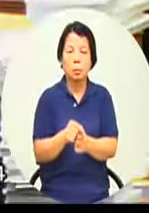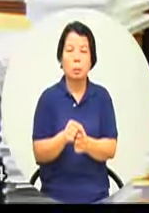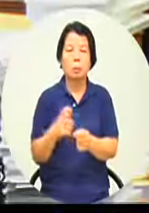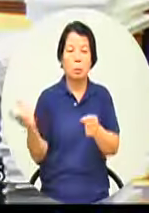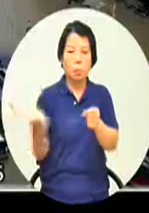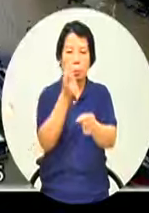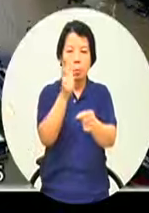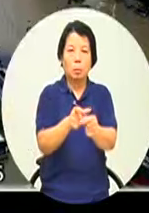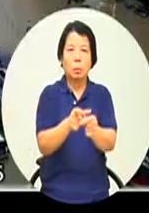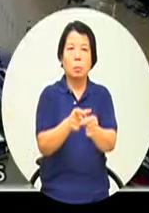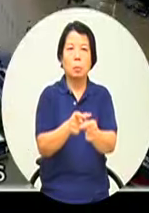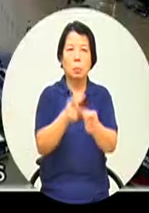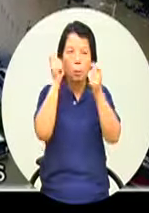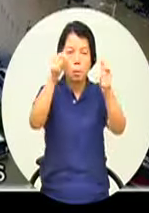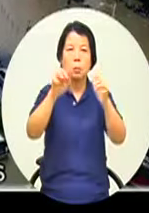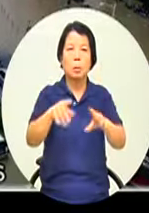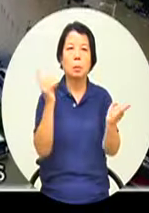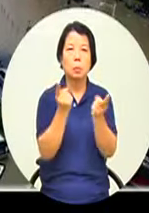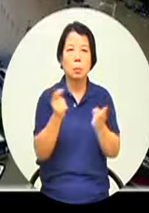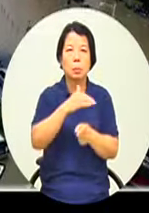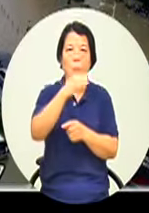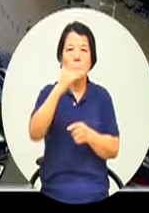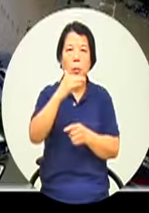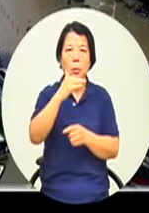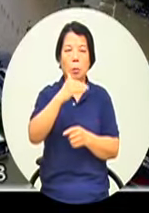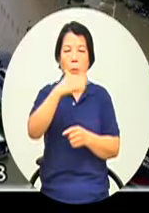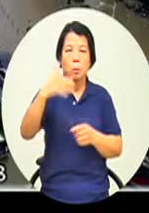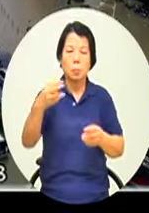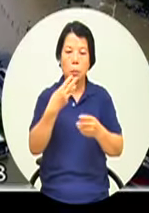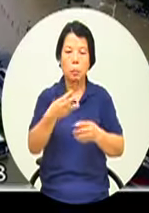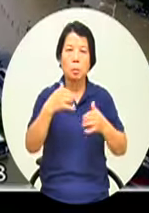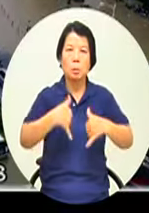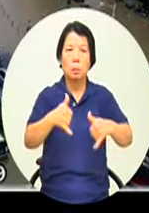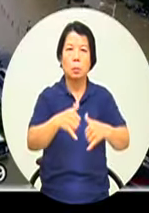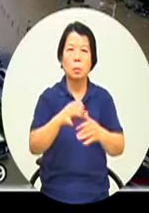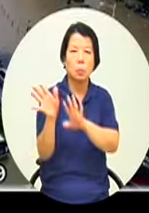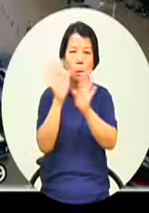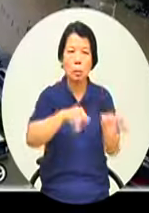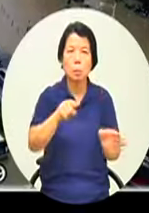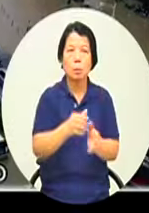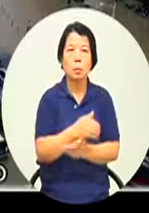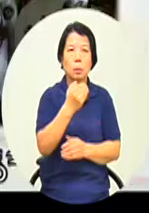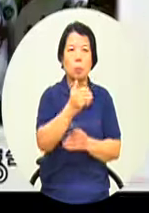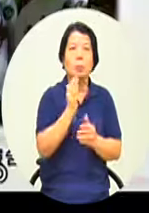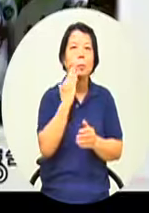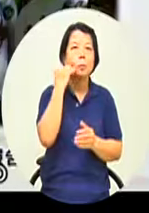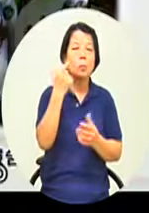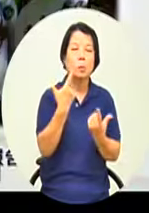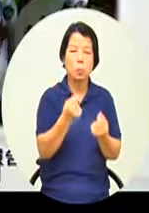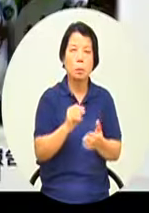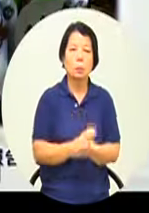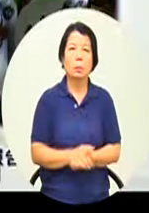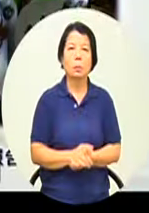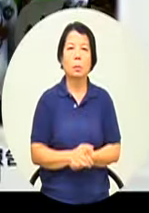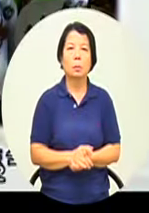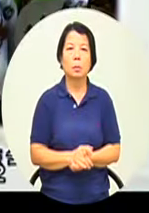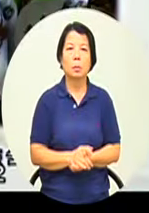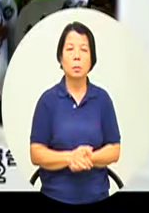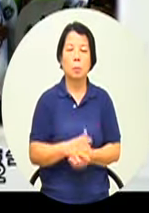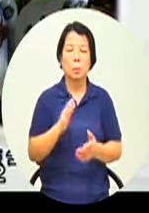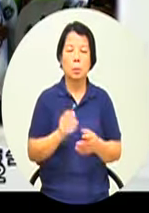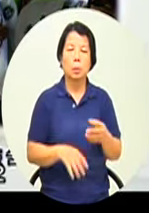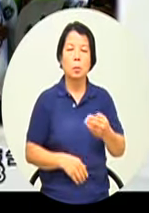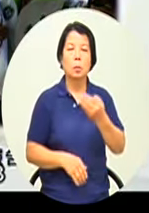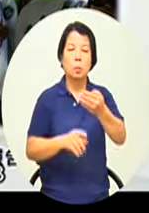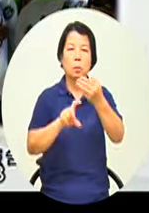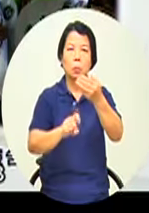那这是鼓山三路的状况，那以及九如四路的状况。好，接下来9月10号，我